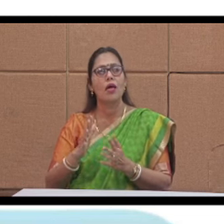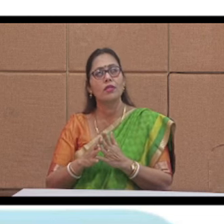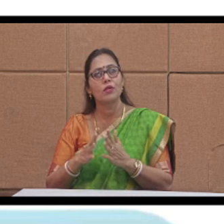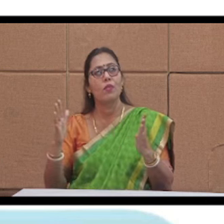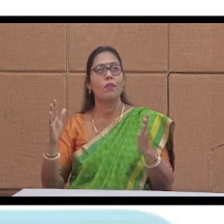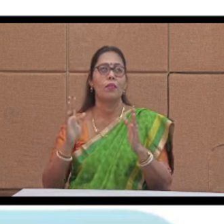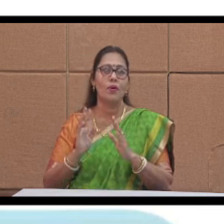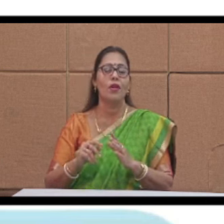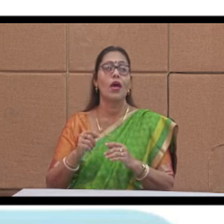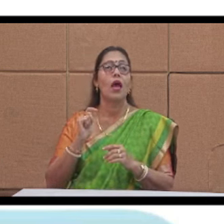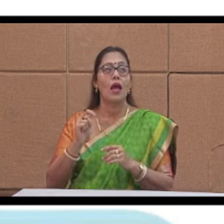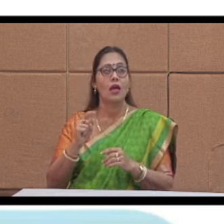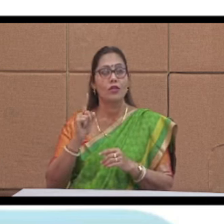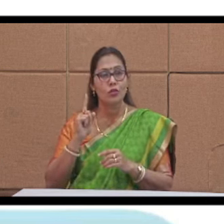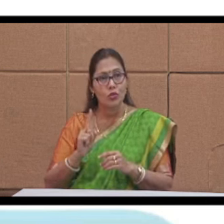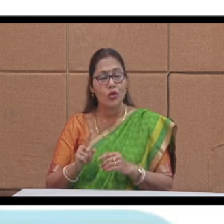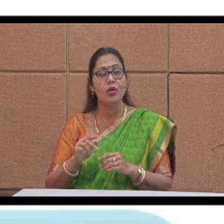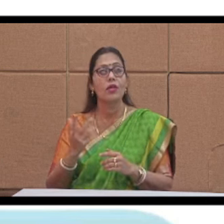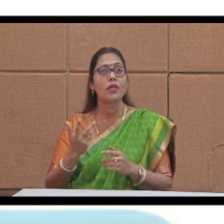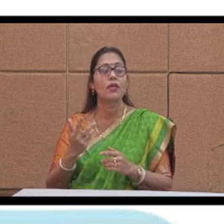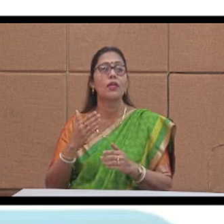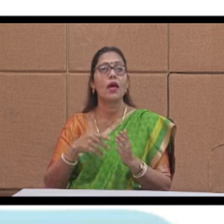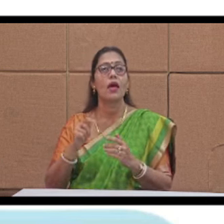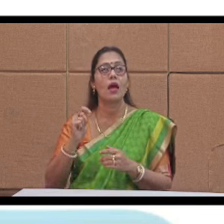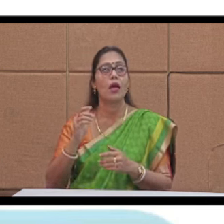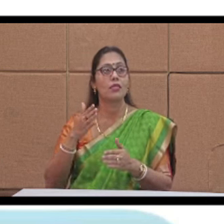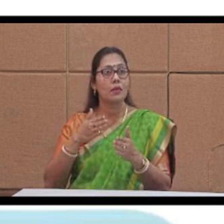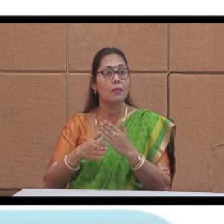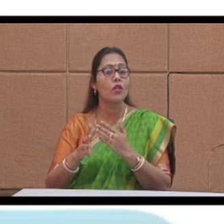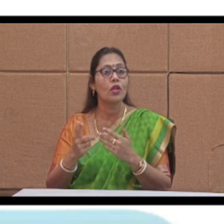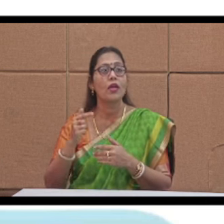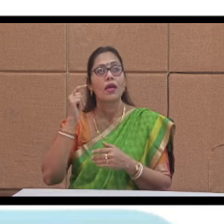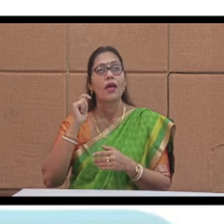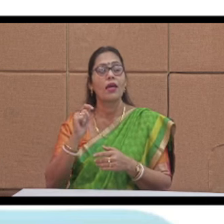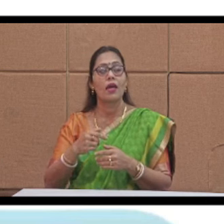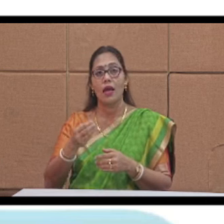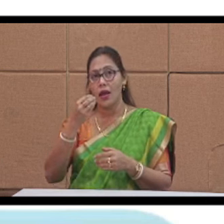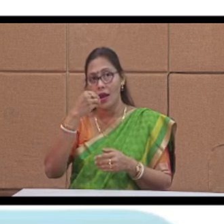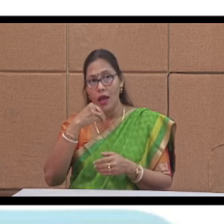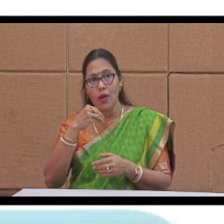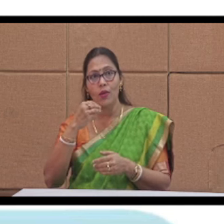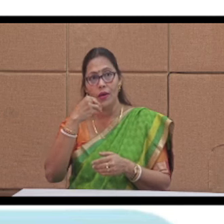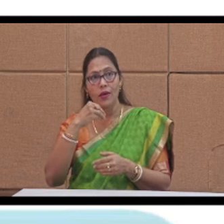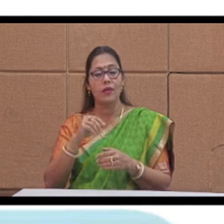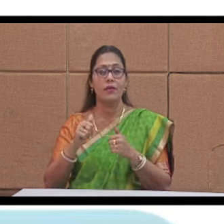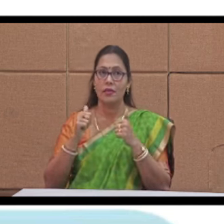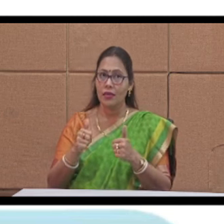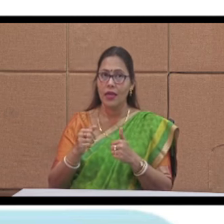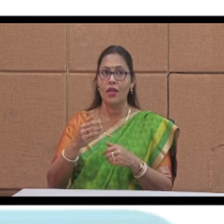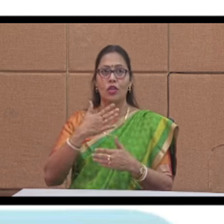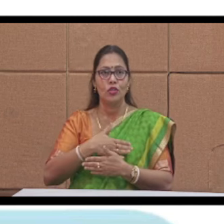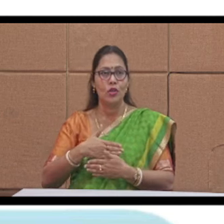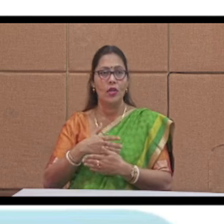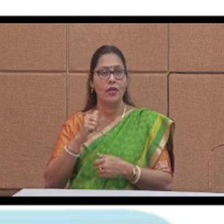করে গেছেন কাজ করার রহস্য কি কাজ করার রহস্য হলো ঠিকঠাক মতো খাদ্য